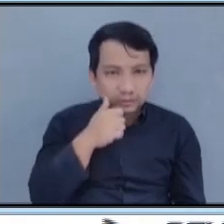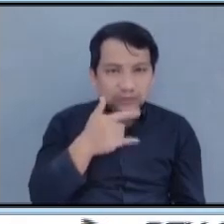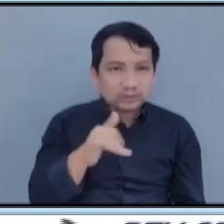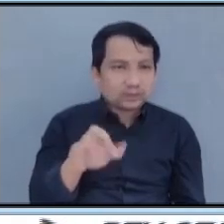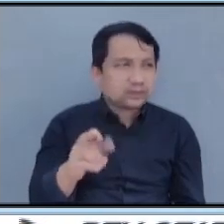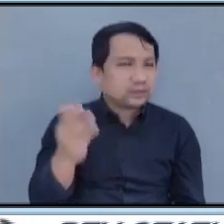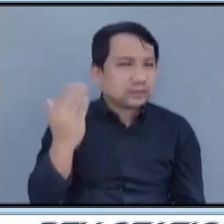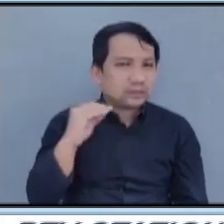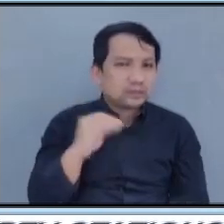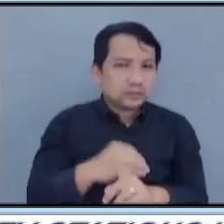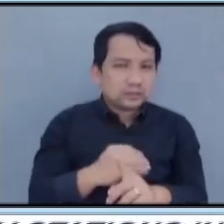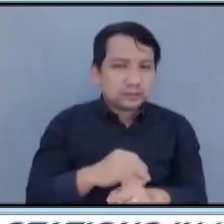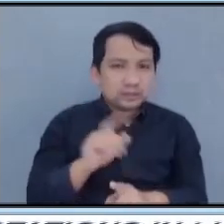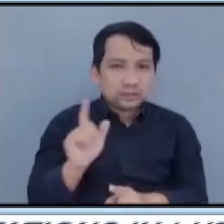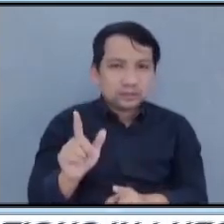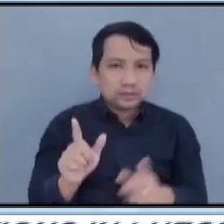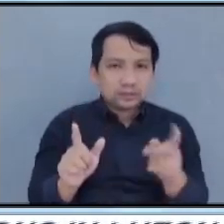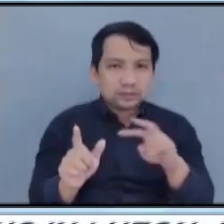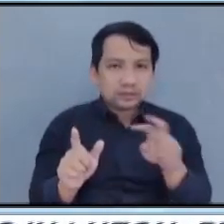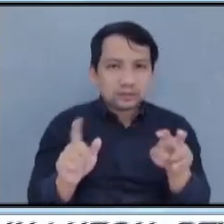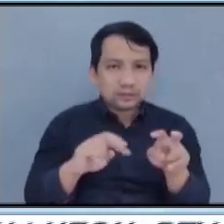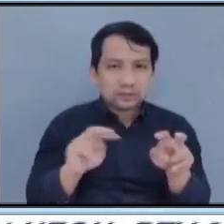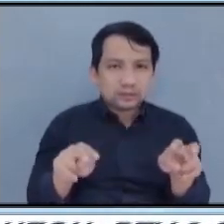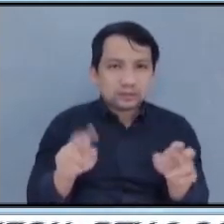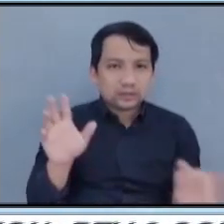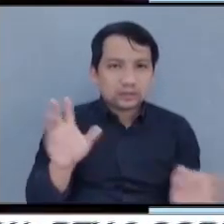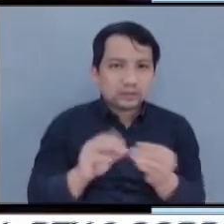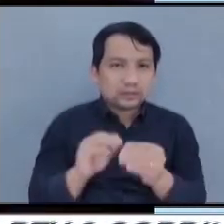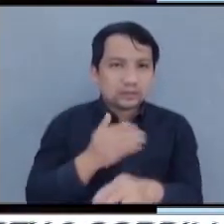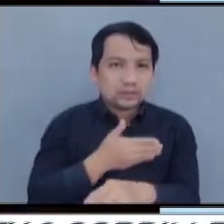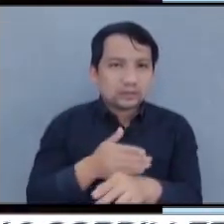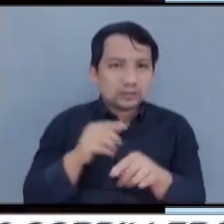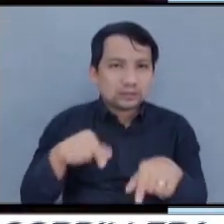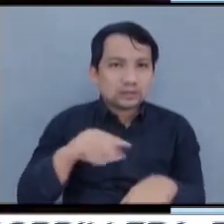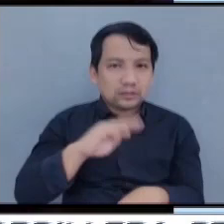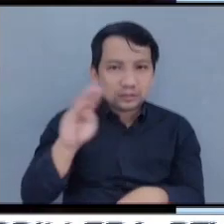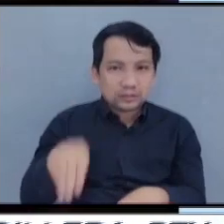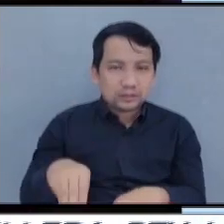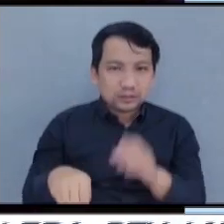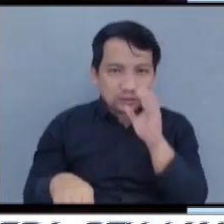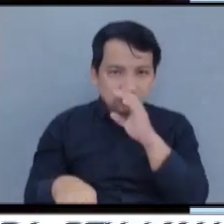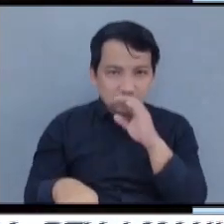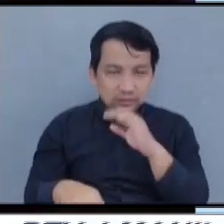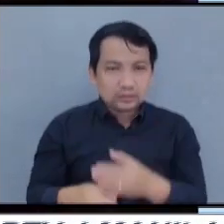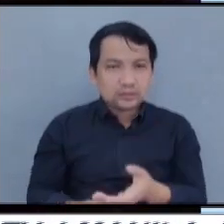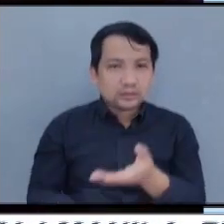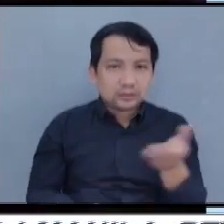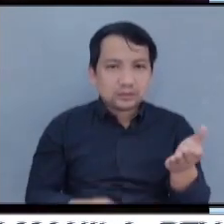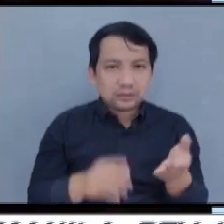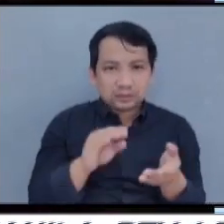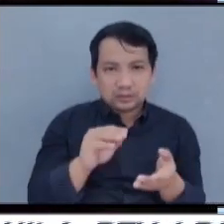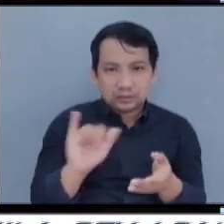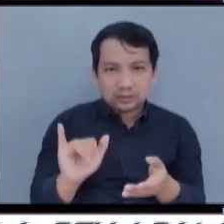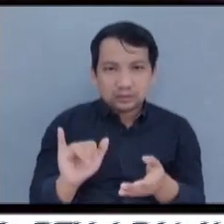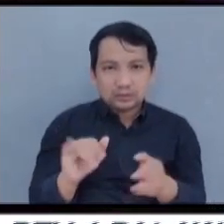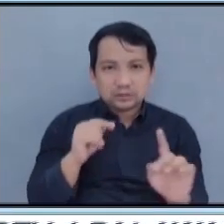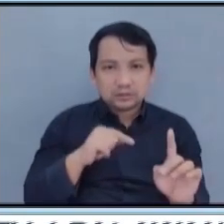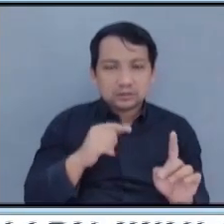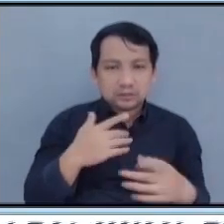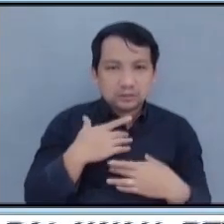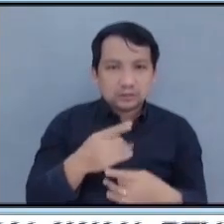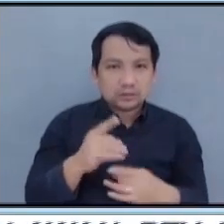October 2022 para sa kanilang concerts sa Manila at Cebu. Ang Boys Like Girls ay kilala sa kanilang hit